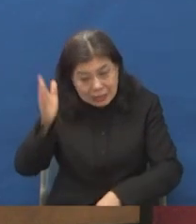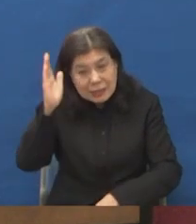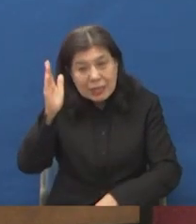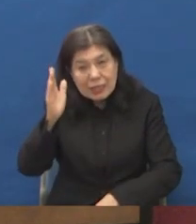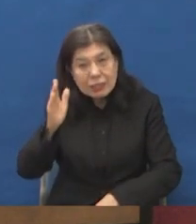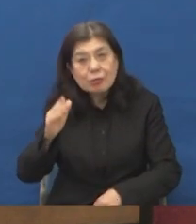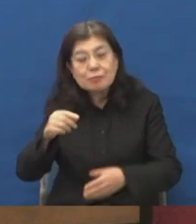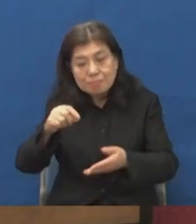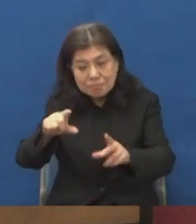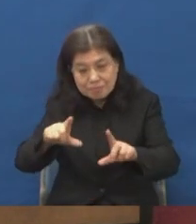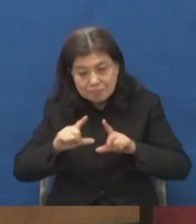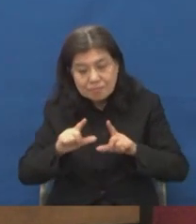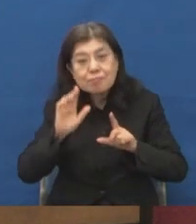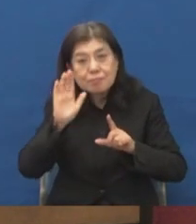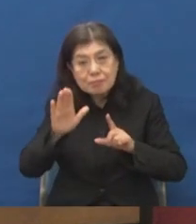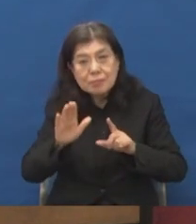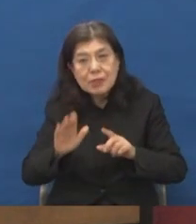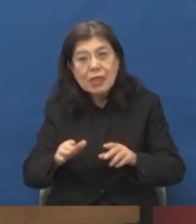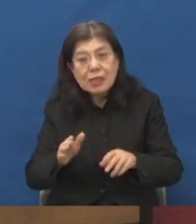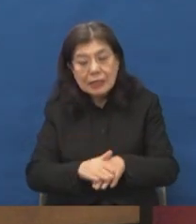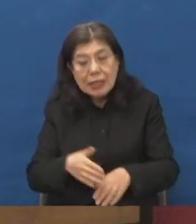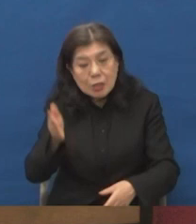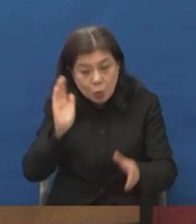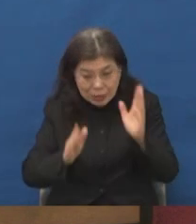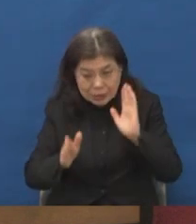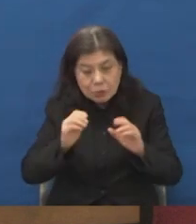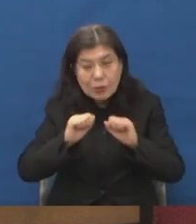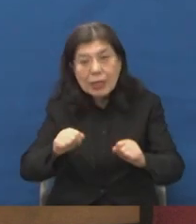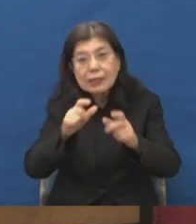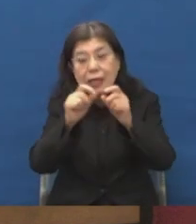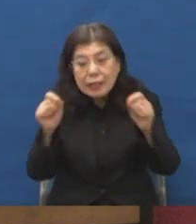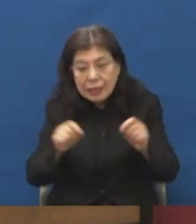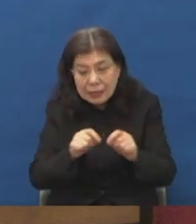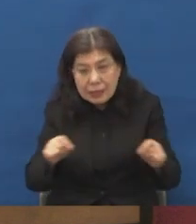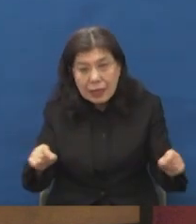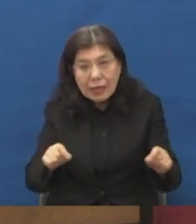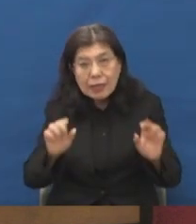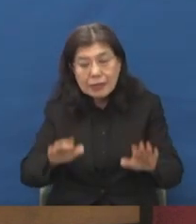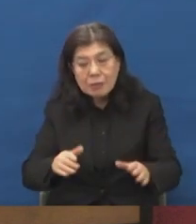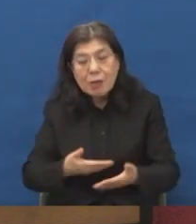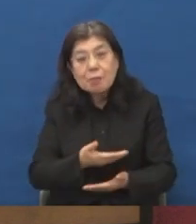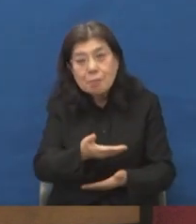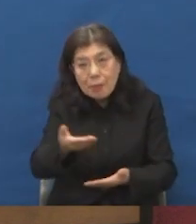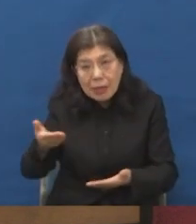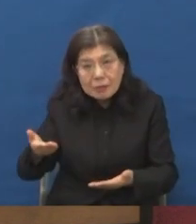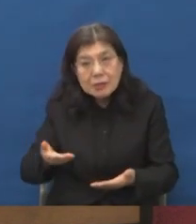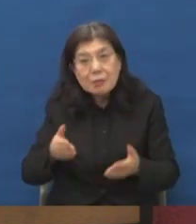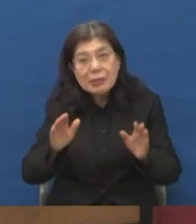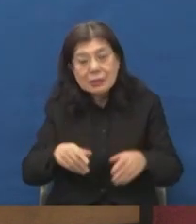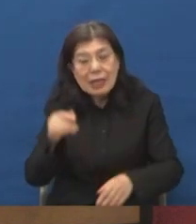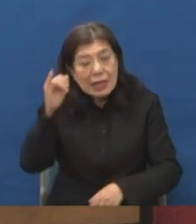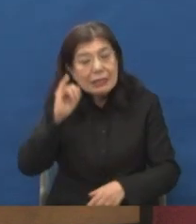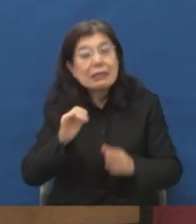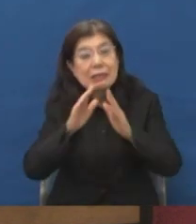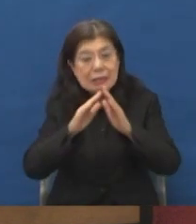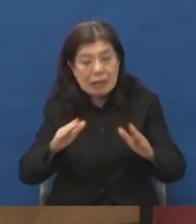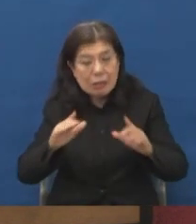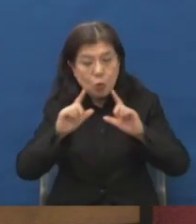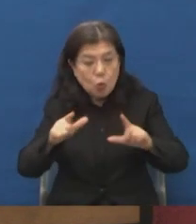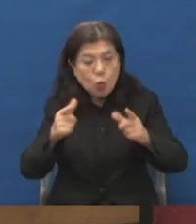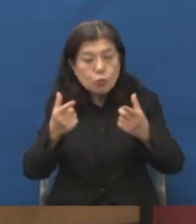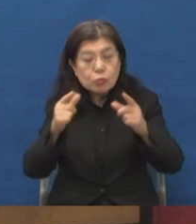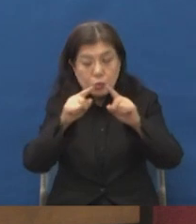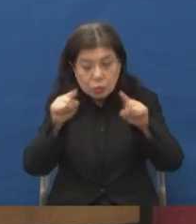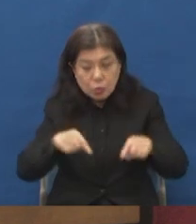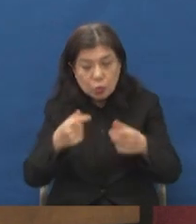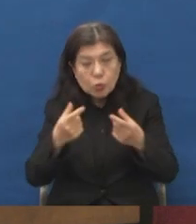ことでありました。そこで直ちに表決を取りましたところ、ただいまお手元に配布しております委員会報告書のとおり、議